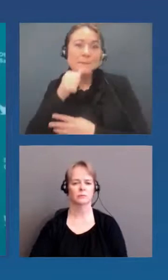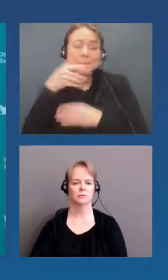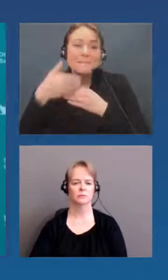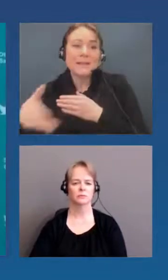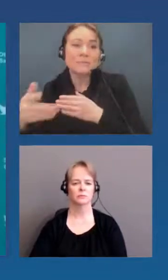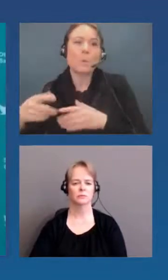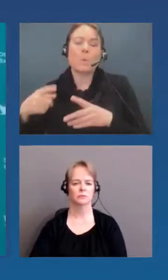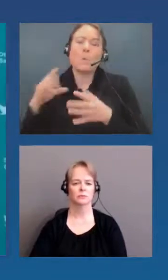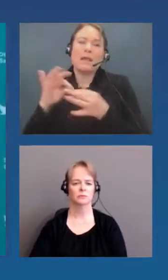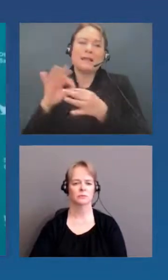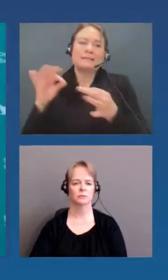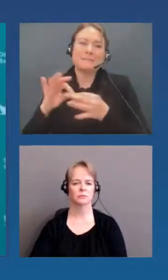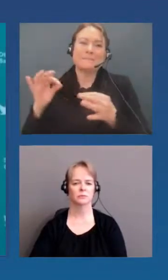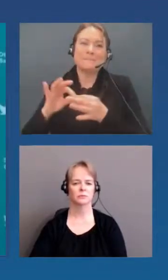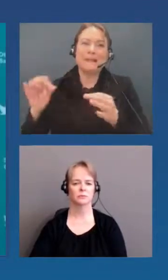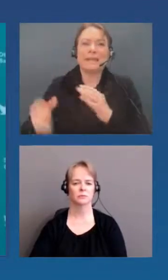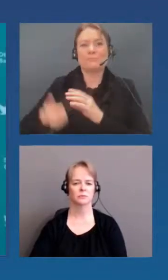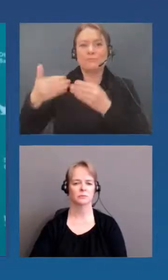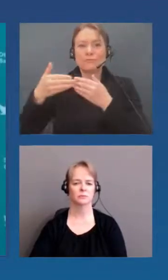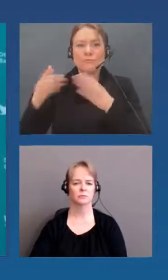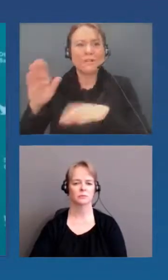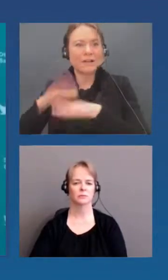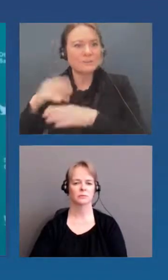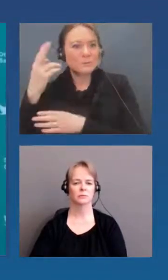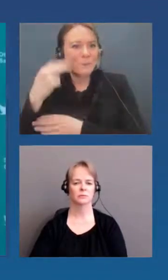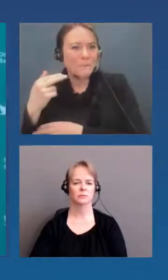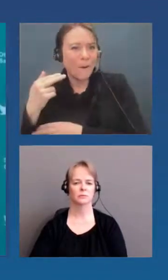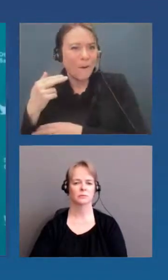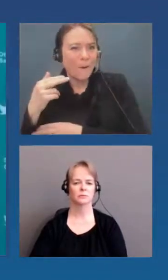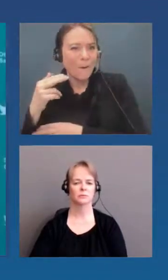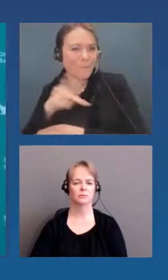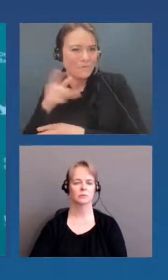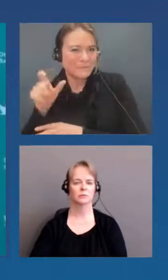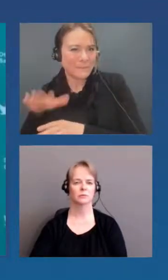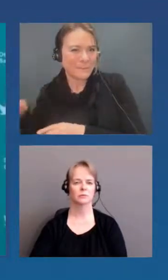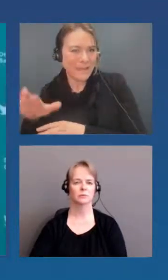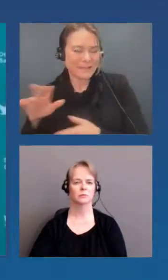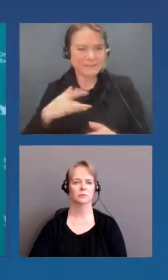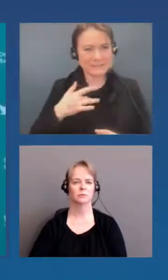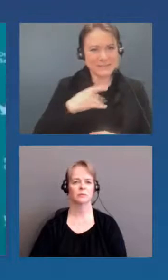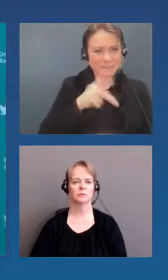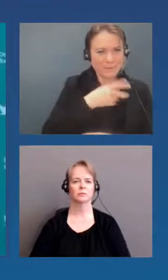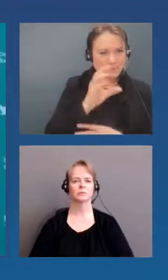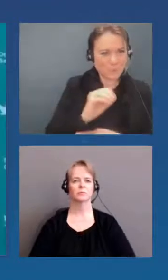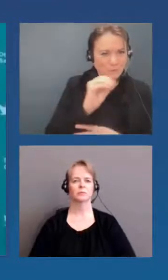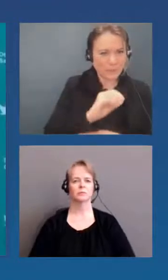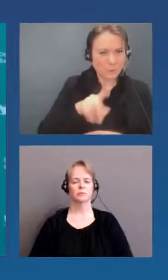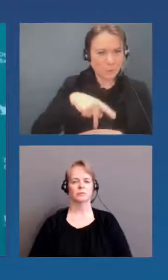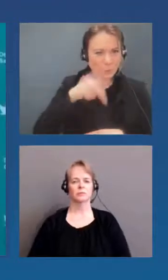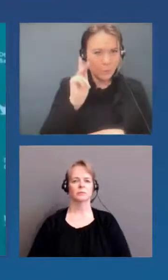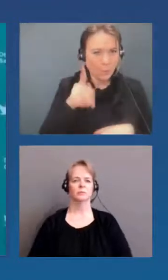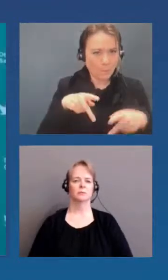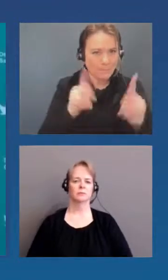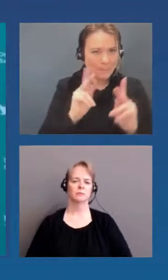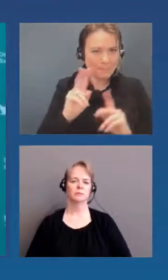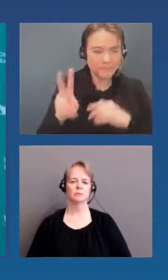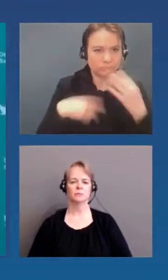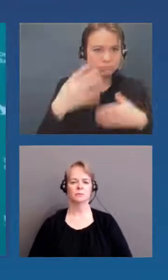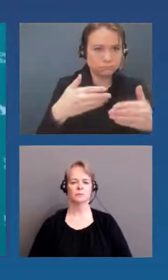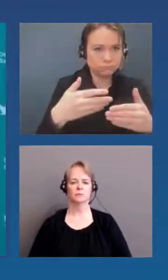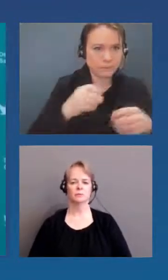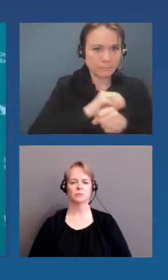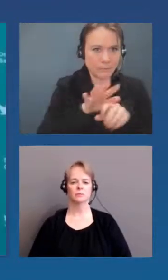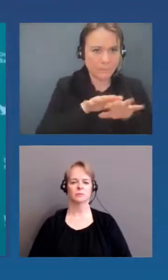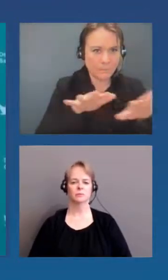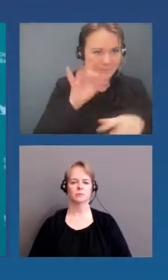plan de déconfinement progressif pour le milieu du sport. Est-ce que vous pensez qu'en Ontario, ça a été trop permissif, trop rapidement? Qu'est-ce qui